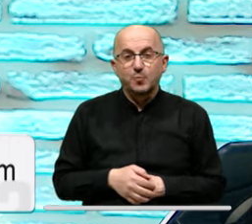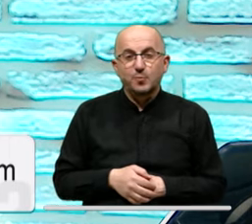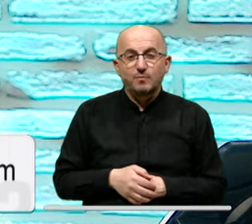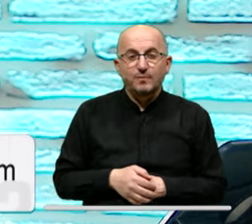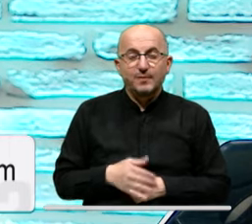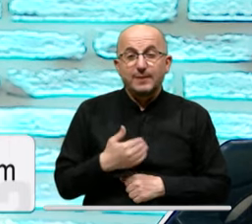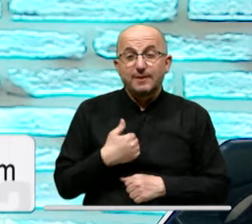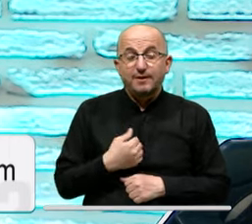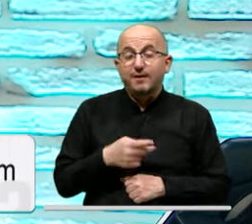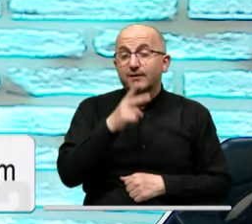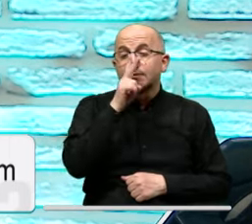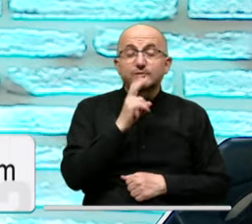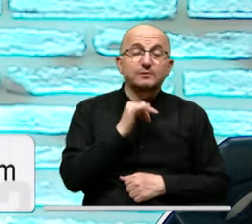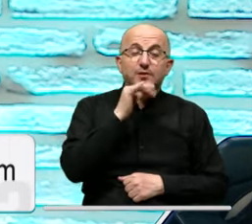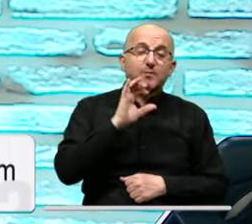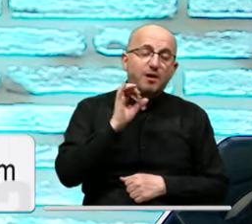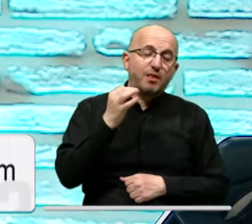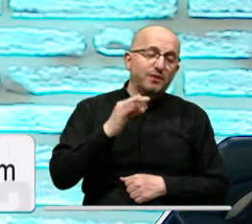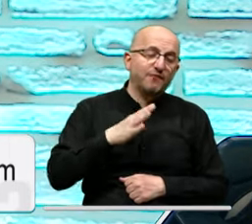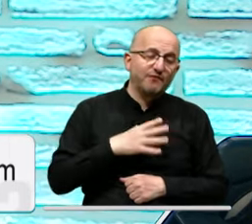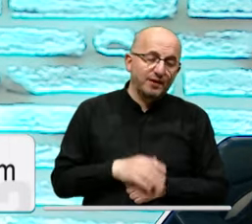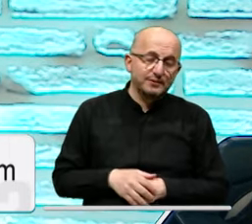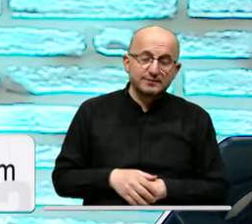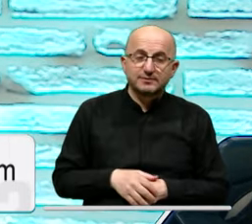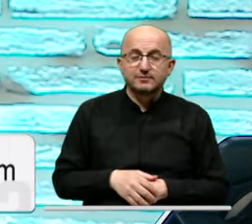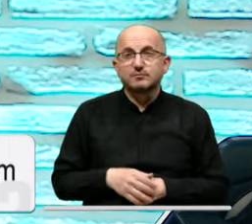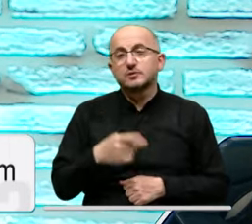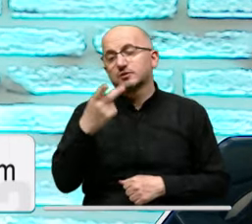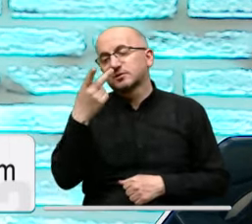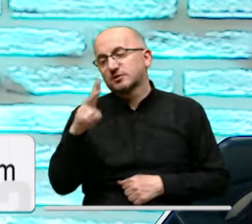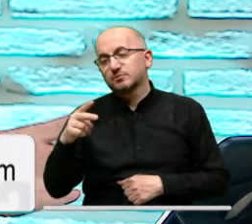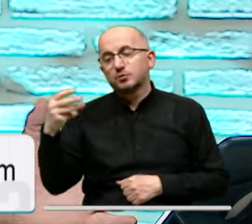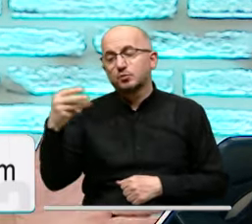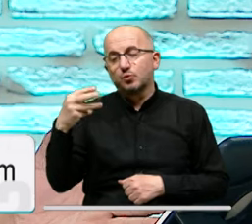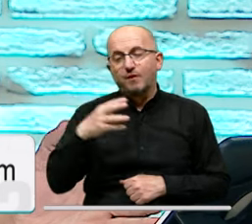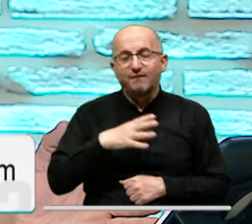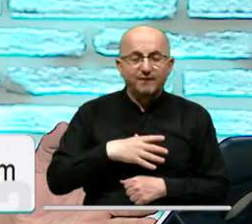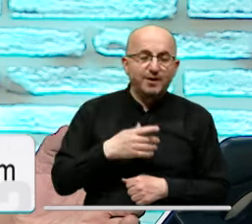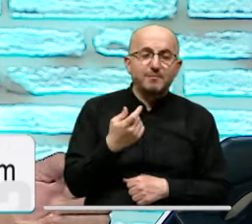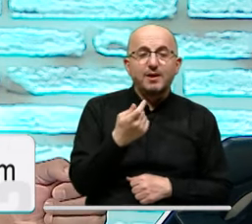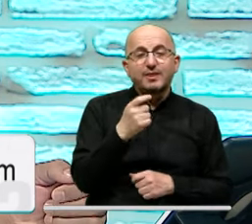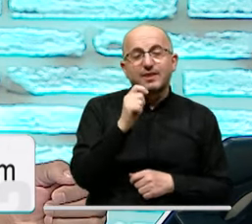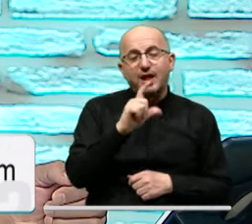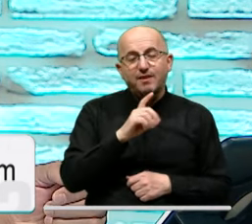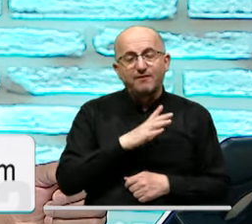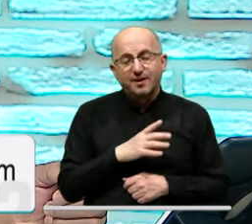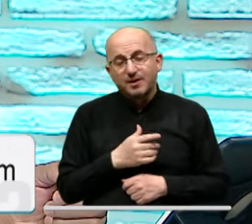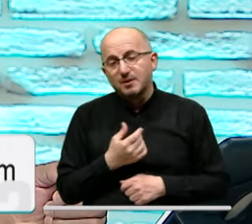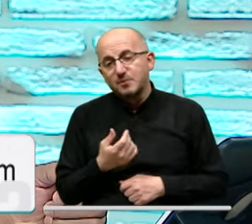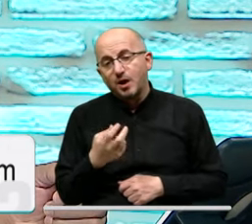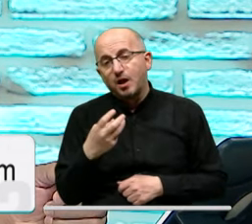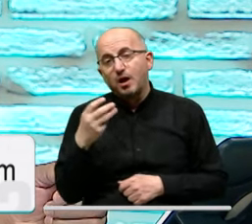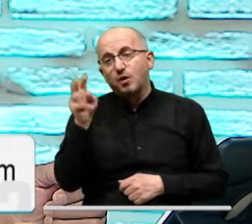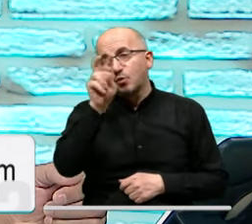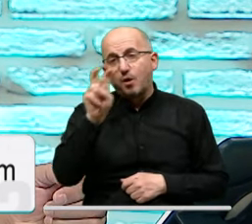diyor ki benim 200 gram Altınım var 2000 eurom var işte biraz Türk Lirası olsun biraz